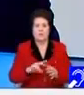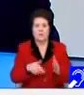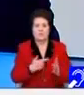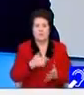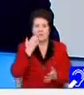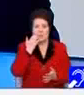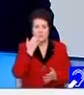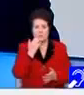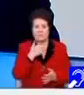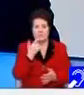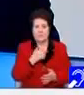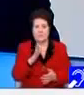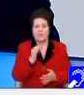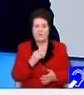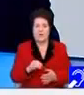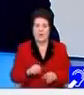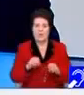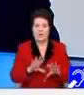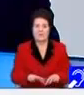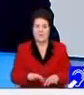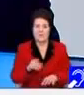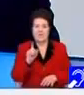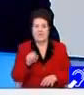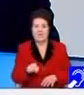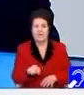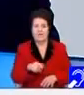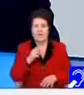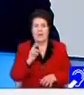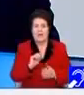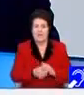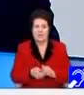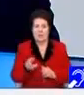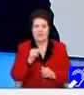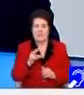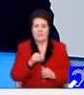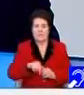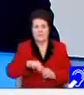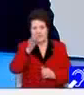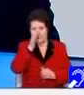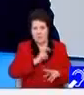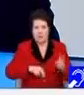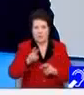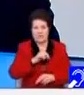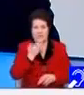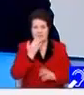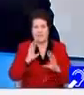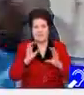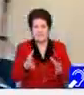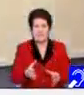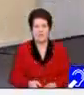de la Moscova a menținut în vigoare hotărârea instanței din Basmal, prin care liderul democraților de la Chișinău este căutat